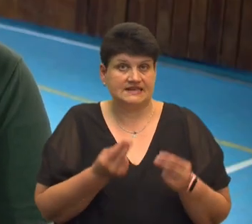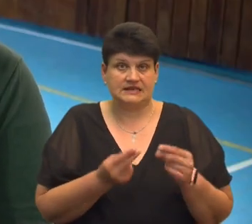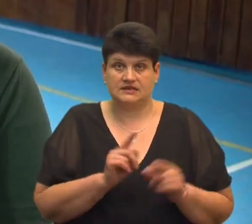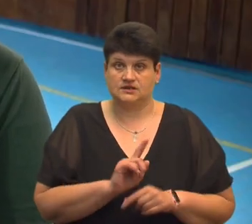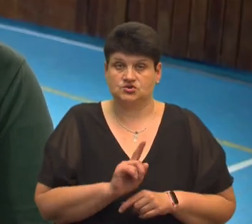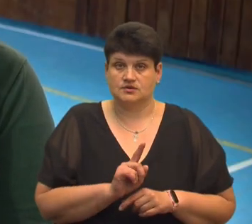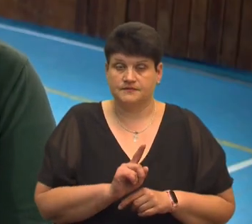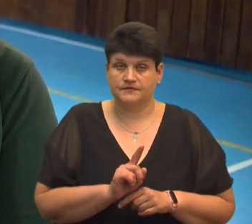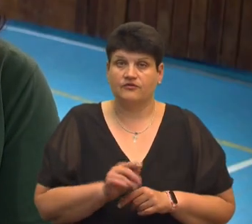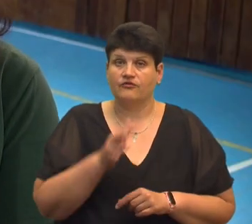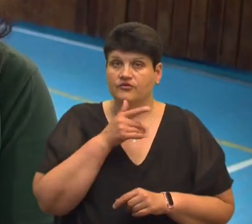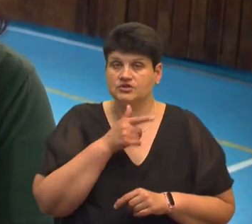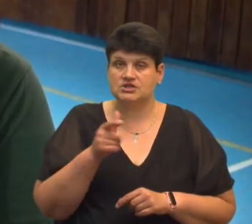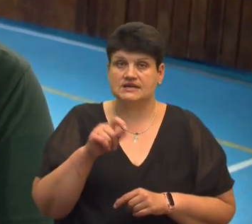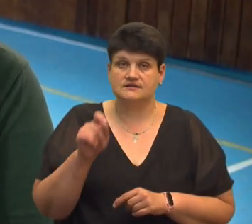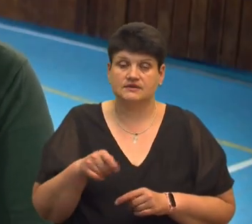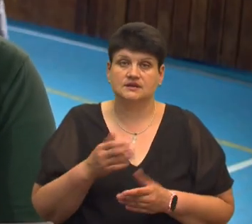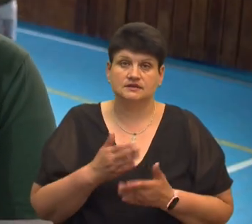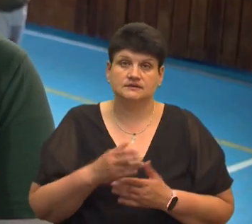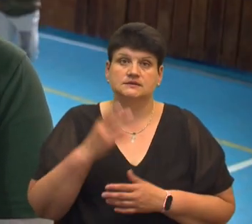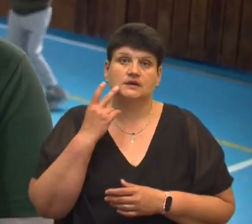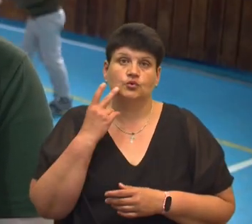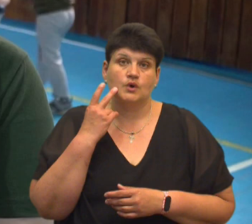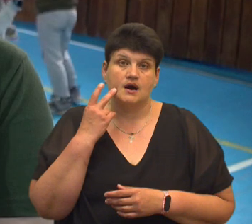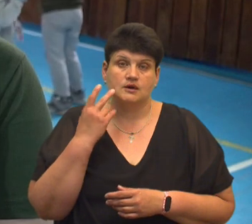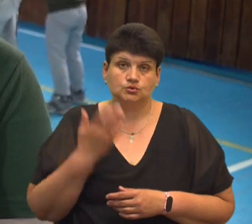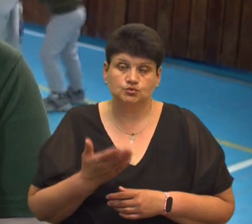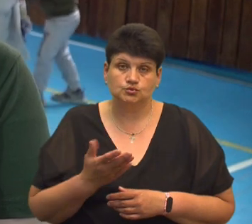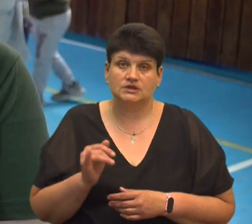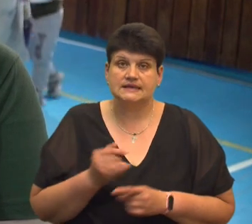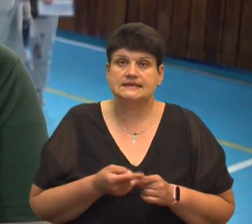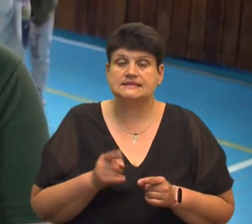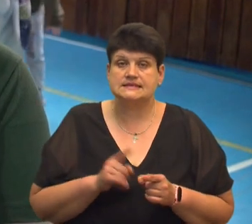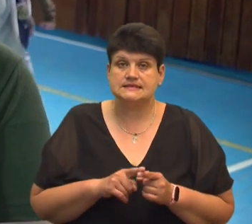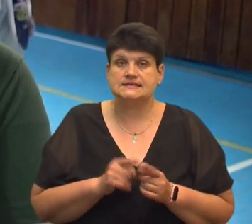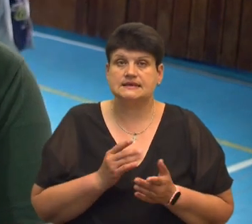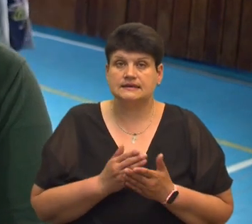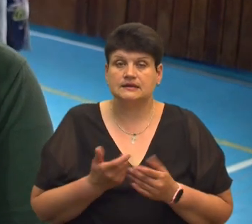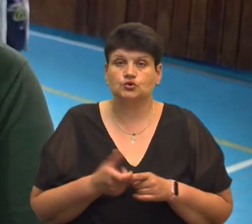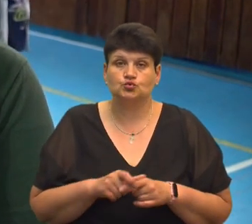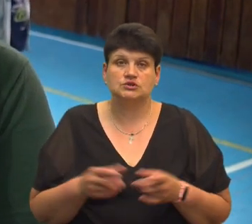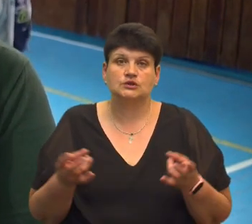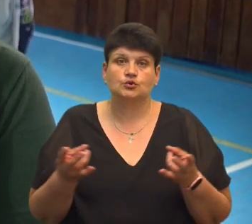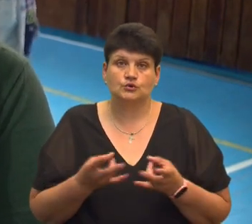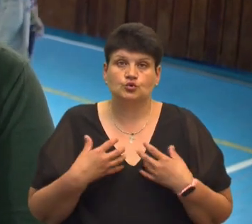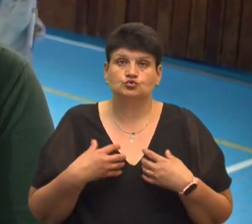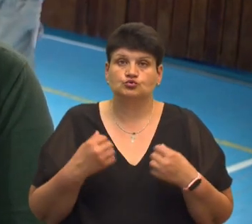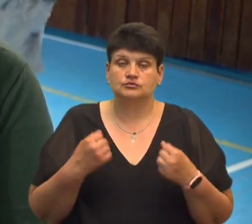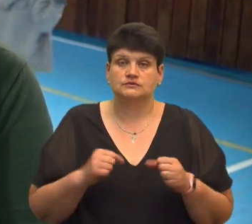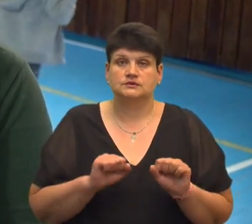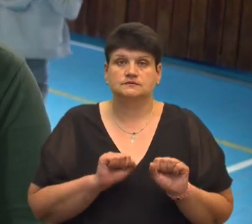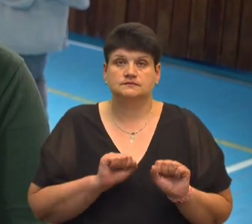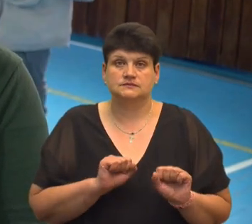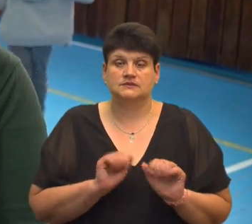часі війни вона є регулярною, будемо так казати. І це є дуже необхідною, тому що здоров'я і безпека